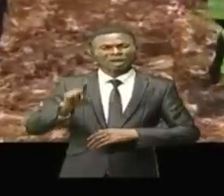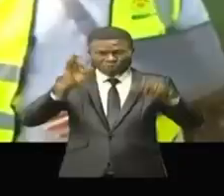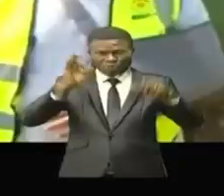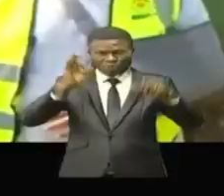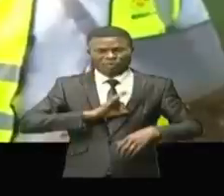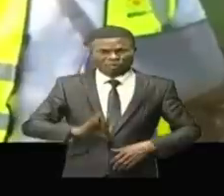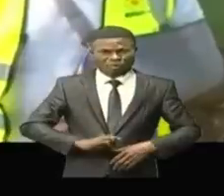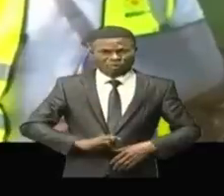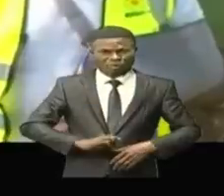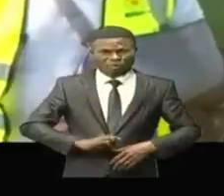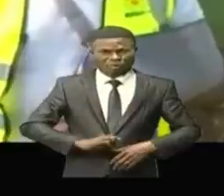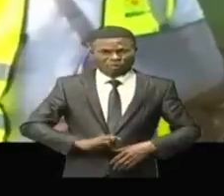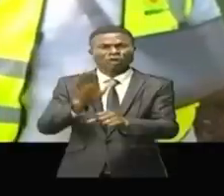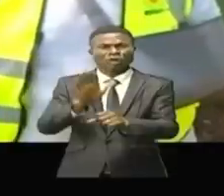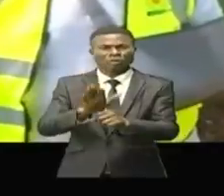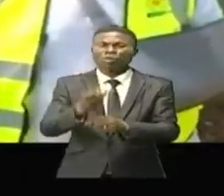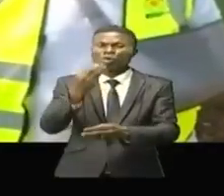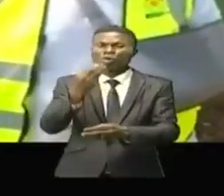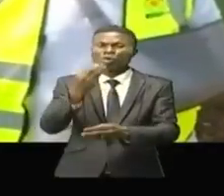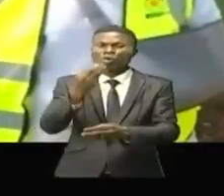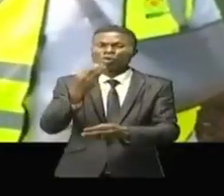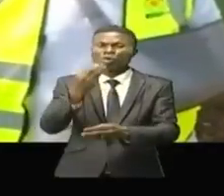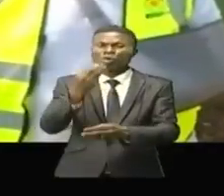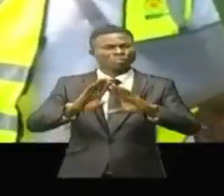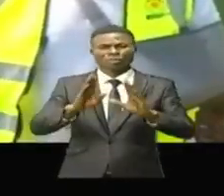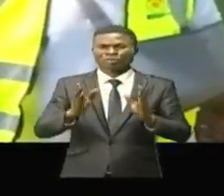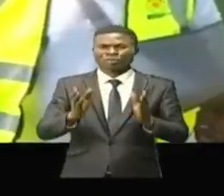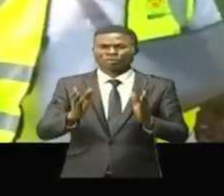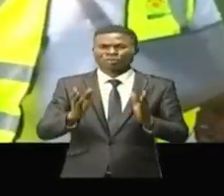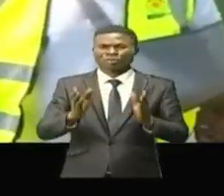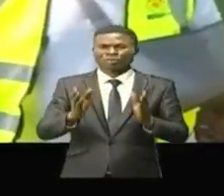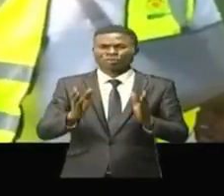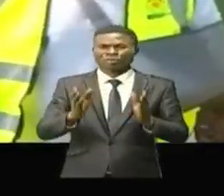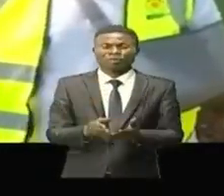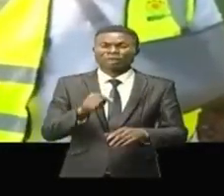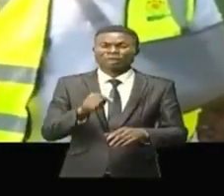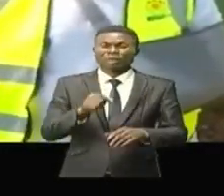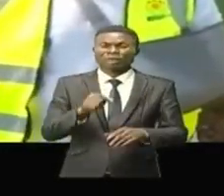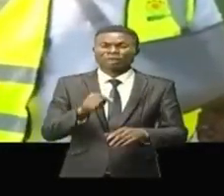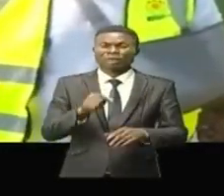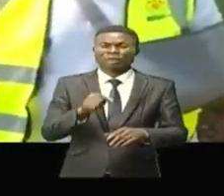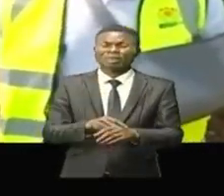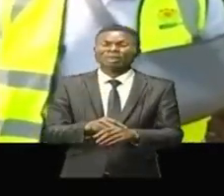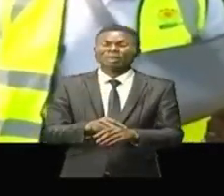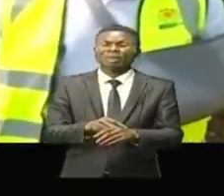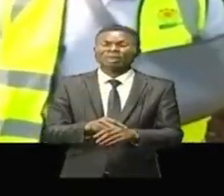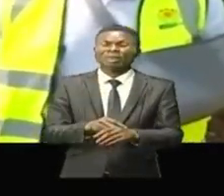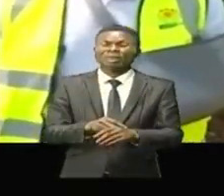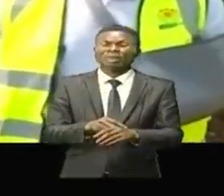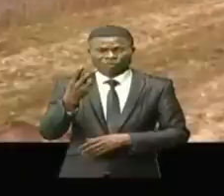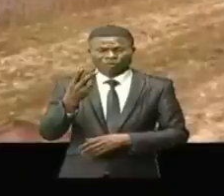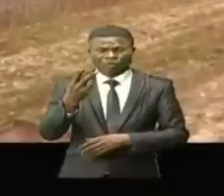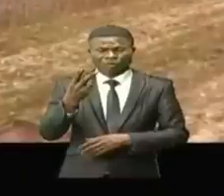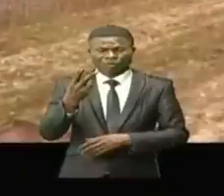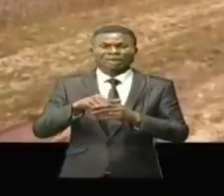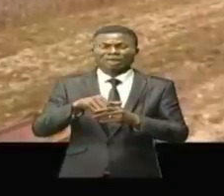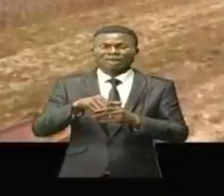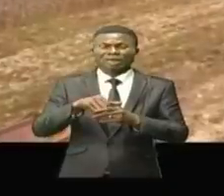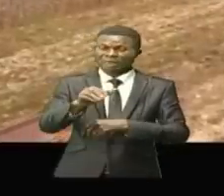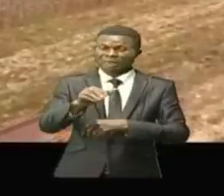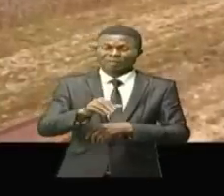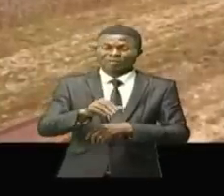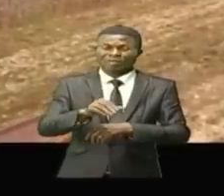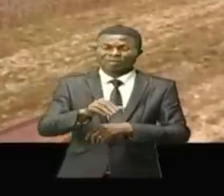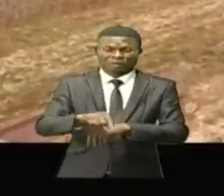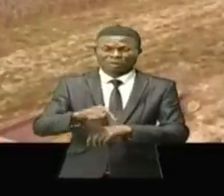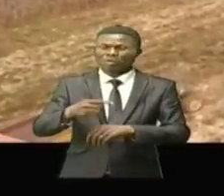donner suffisamment à manger à notre population. Le moment que je viens de passer ici en dehors de mon bureau, je suis émerveillé et